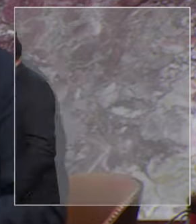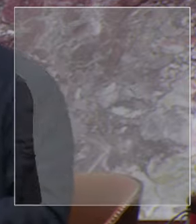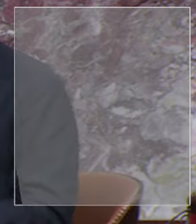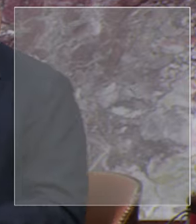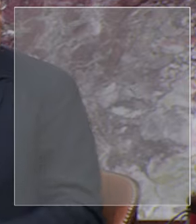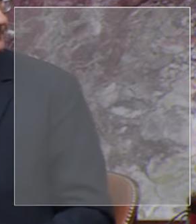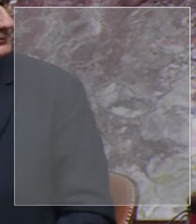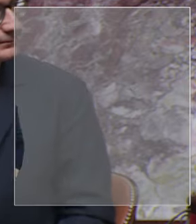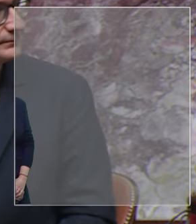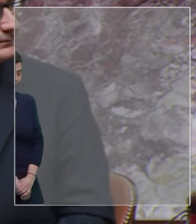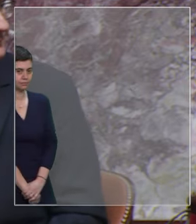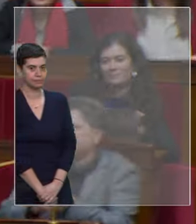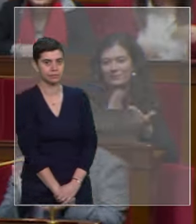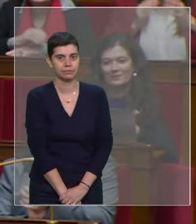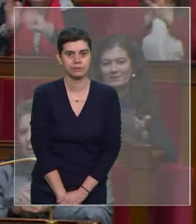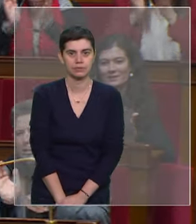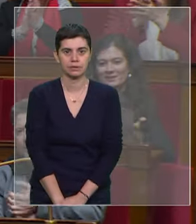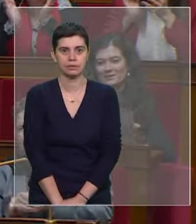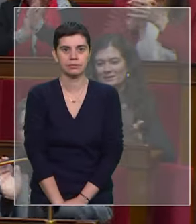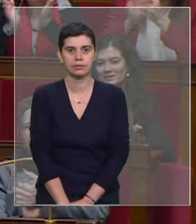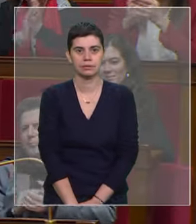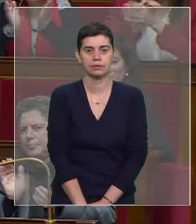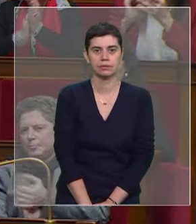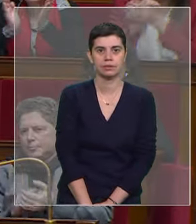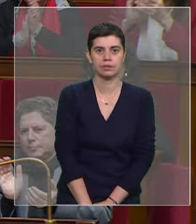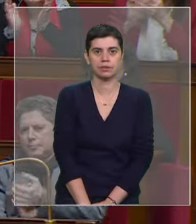Monsieur Hugo Bernalicis pour le groupe La France Insoumise.